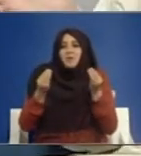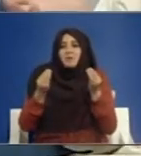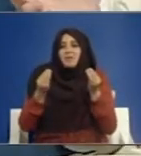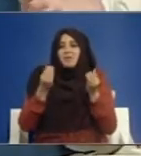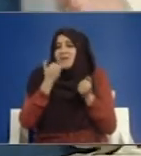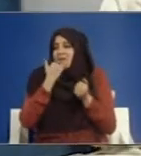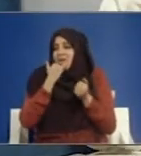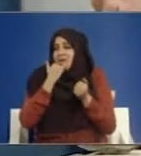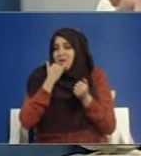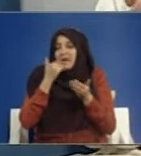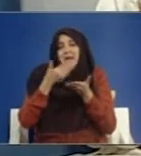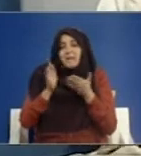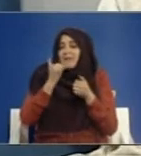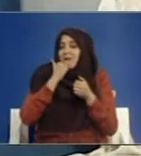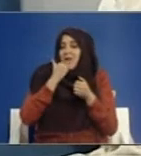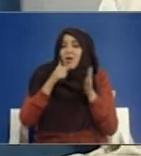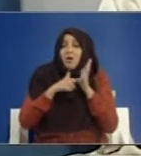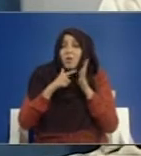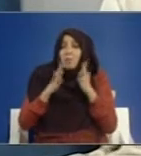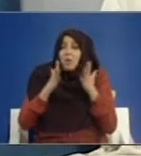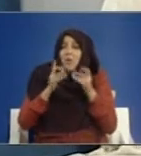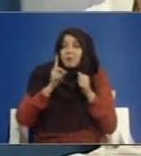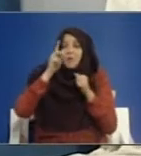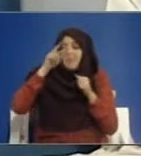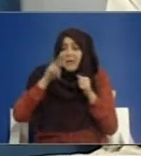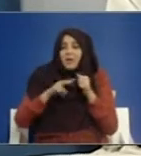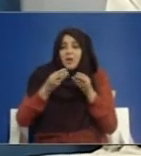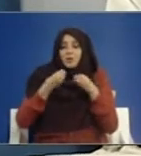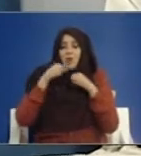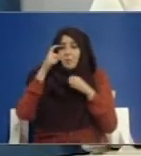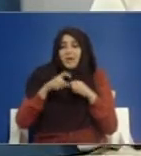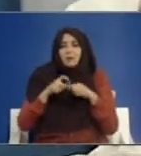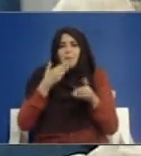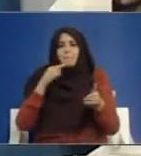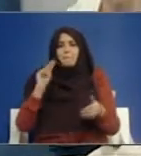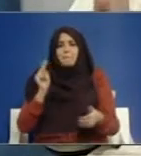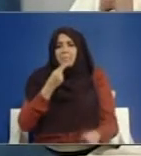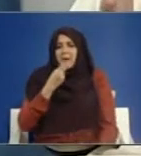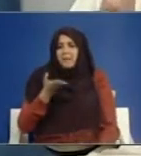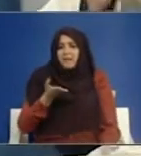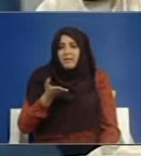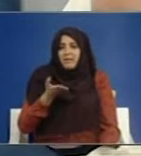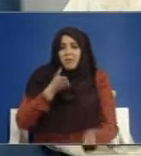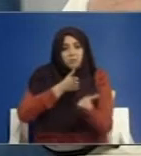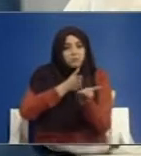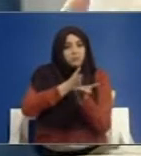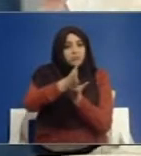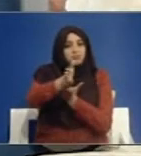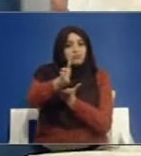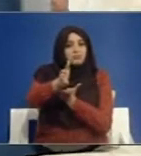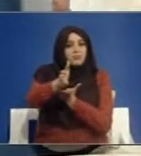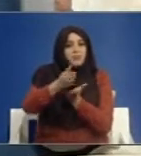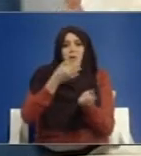الزلل من الخطأ، ويجعله إنسانا مثاليا مستقيما في أقواله